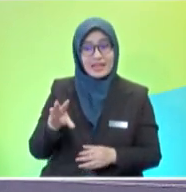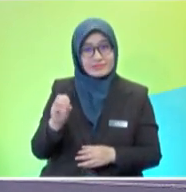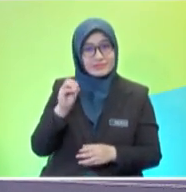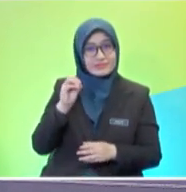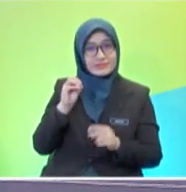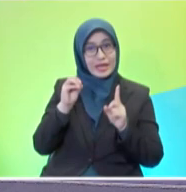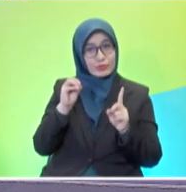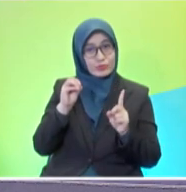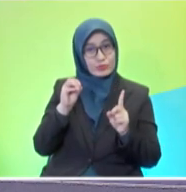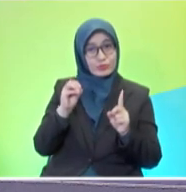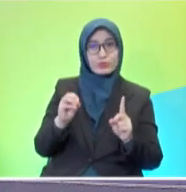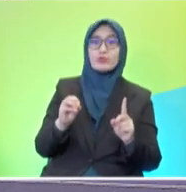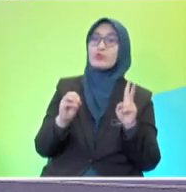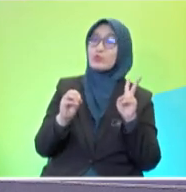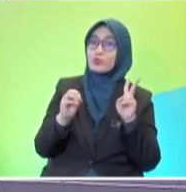1 2